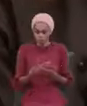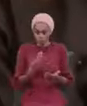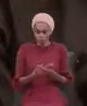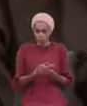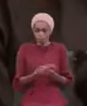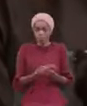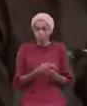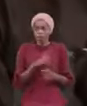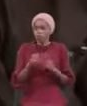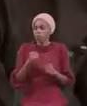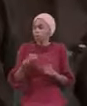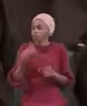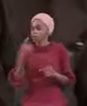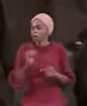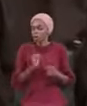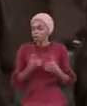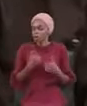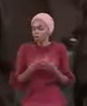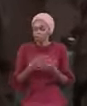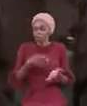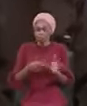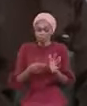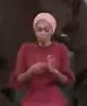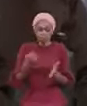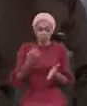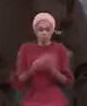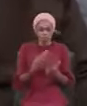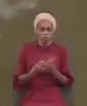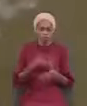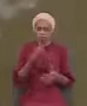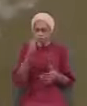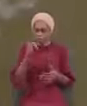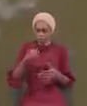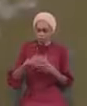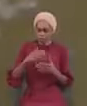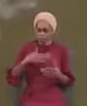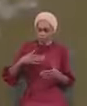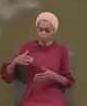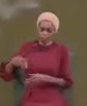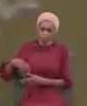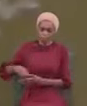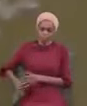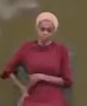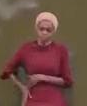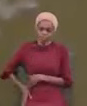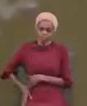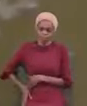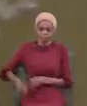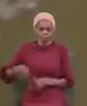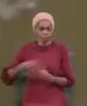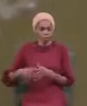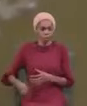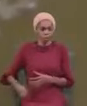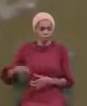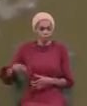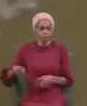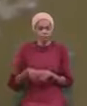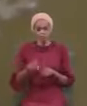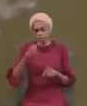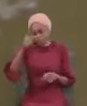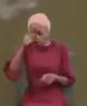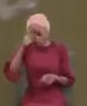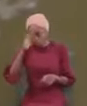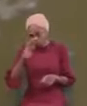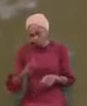petits fils et nous pouvons pas permettre des choses pour dire il a dit ceci a dit cela et tout